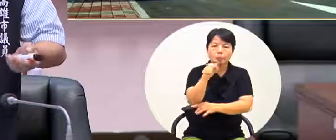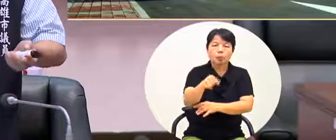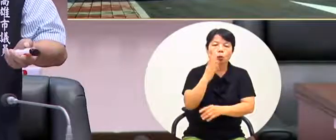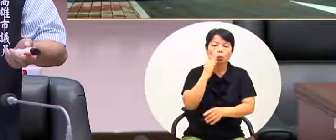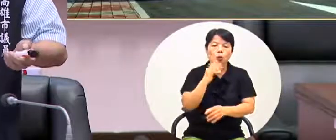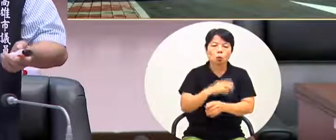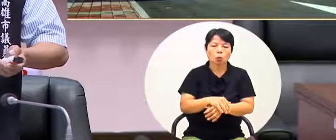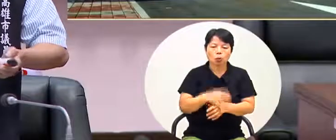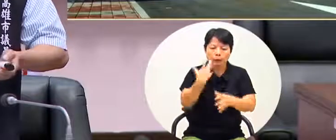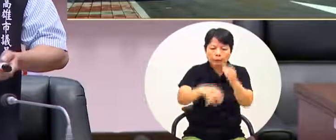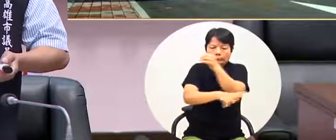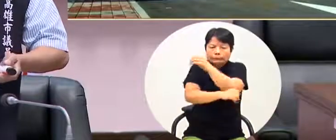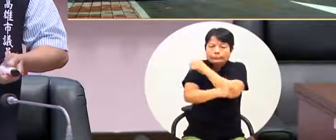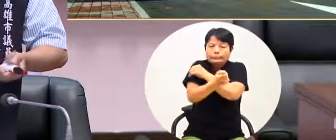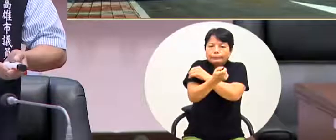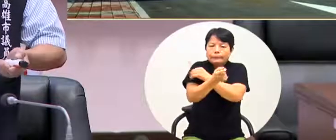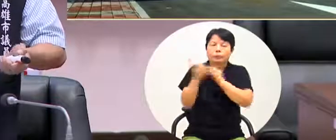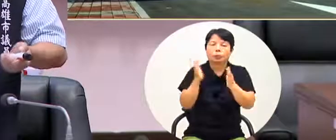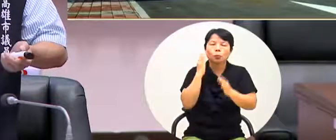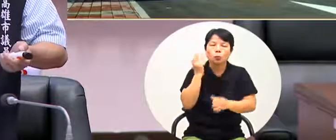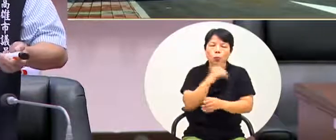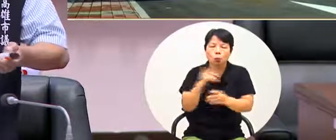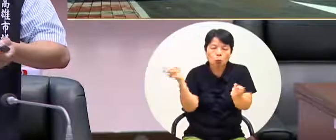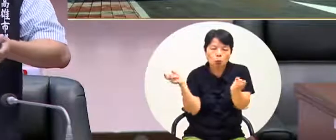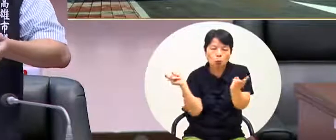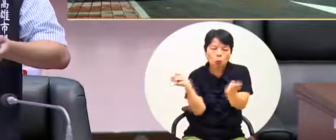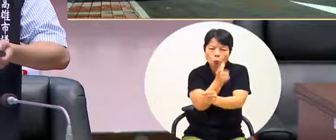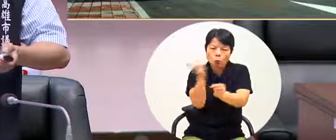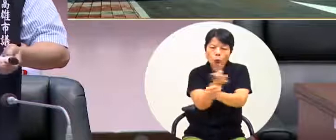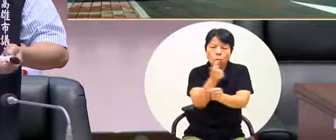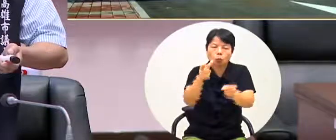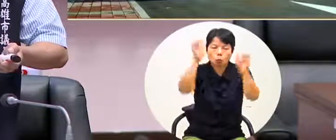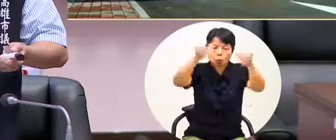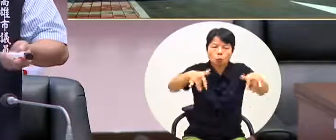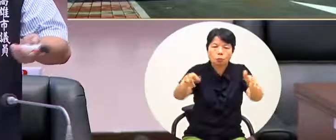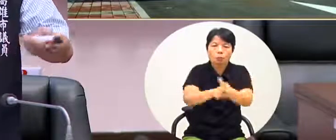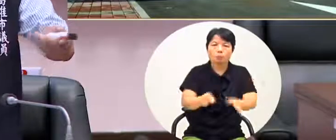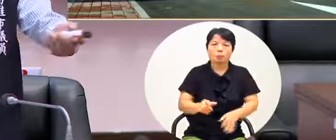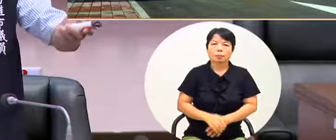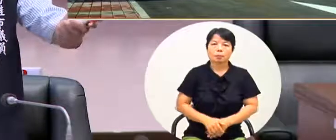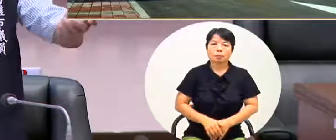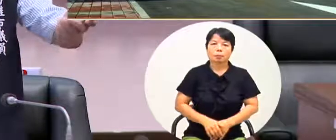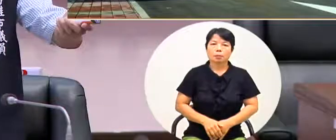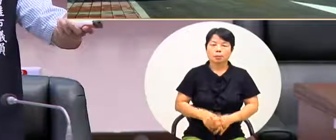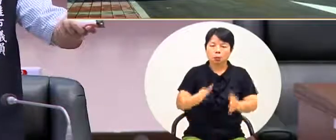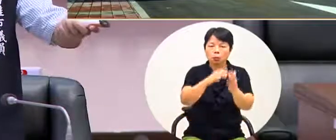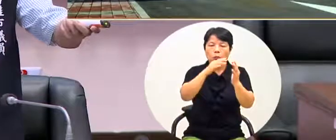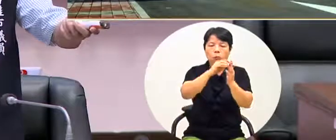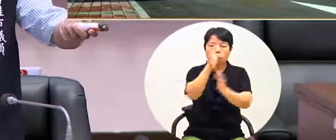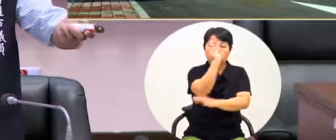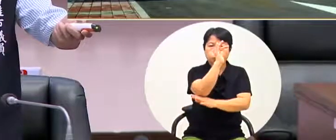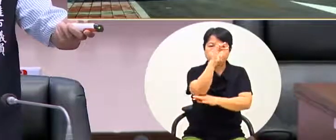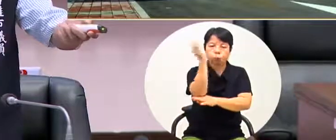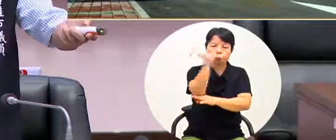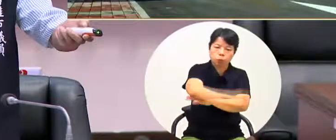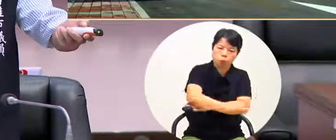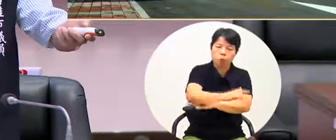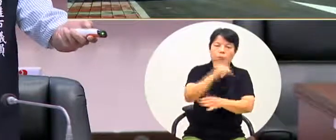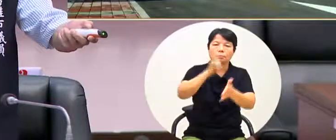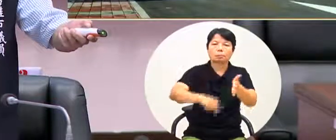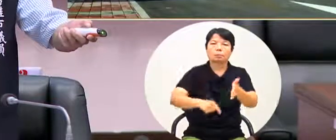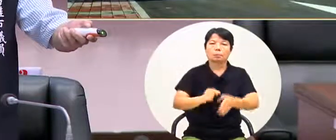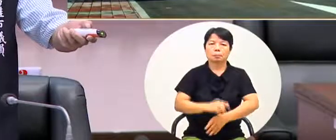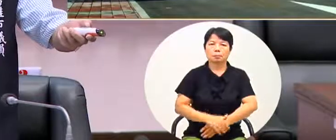吼，真侪拢总会切歪，就变乱。你甲 这到底